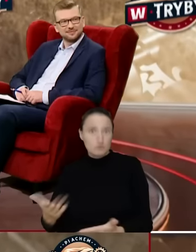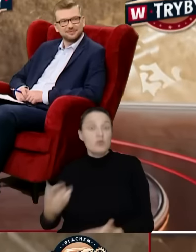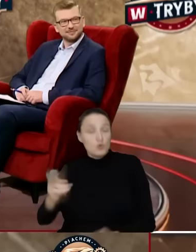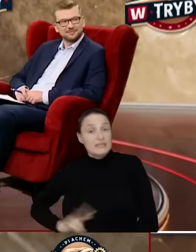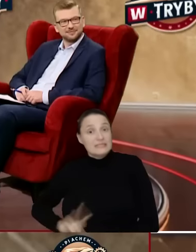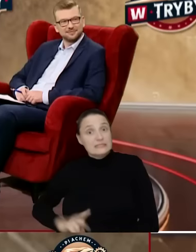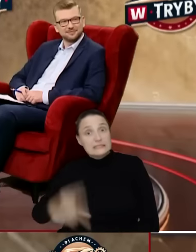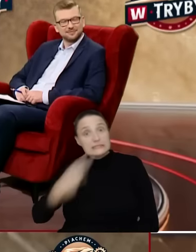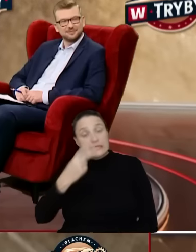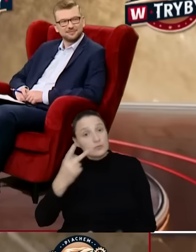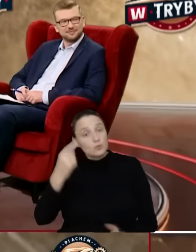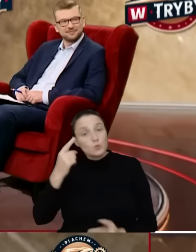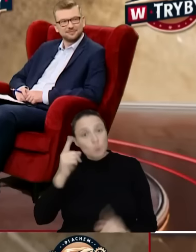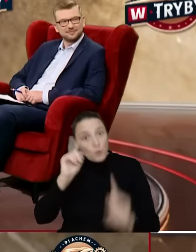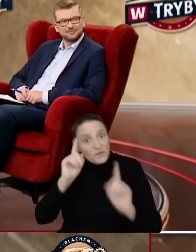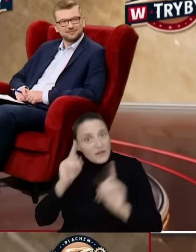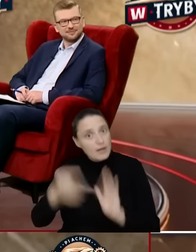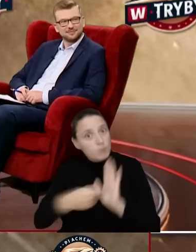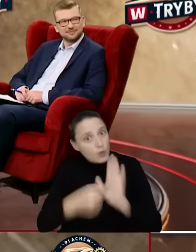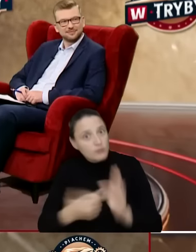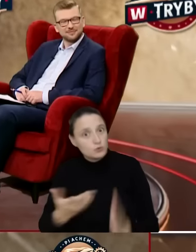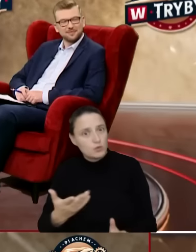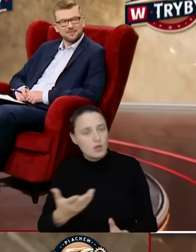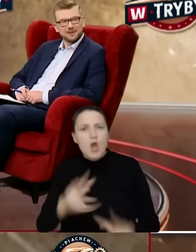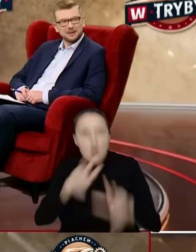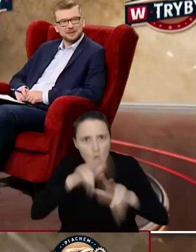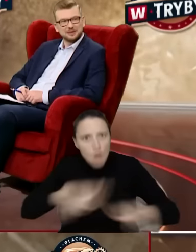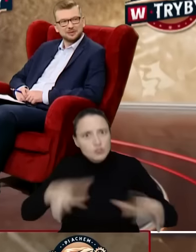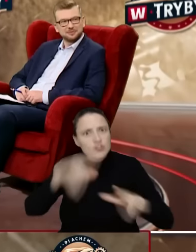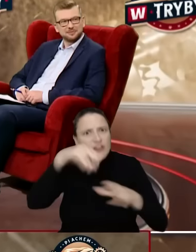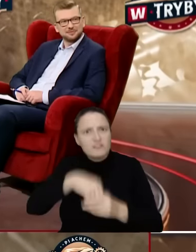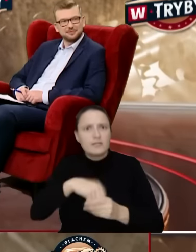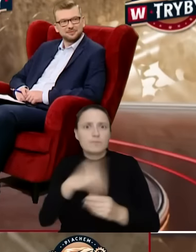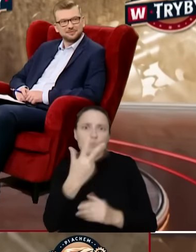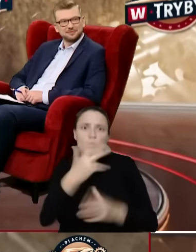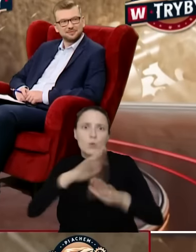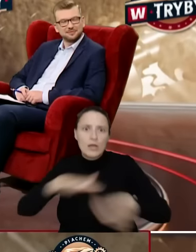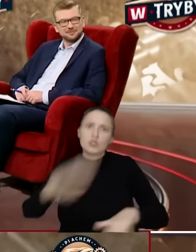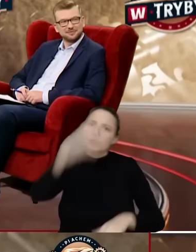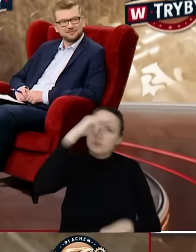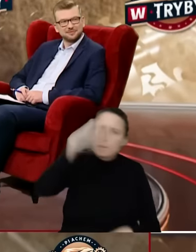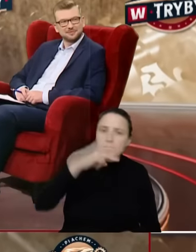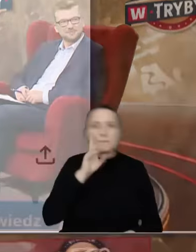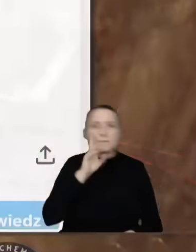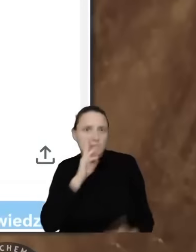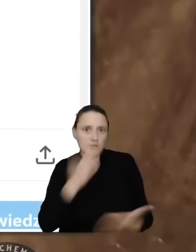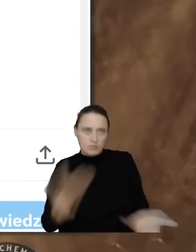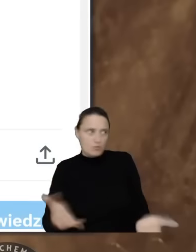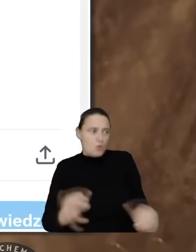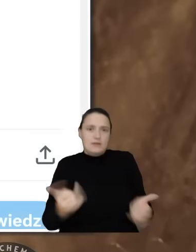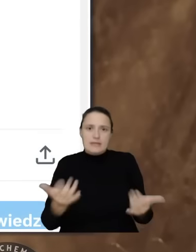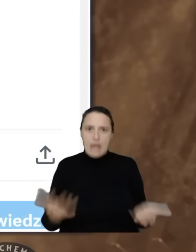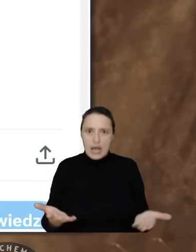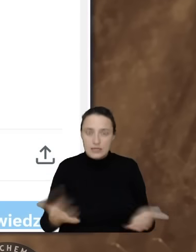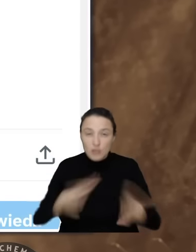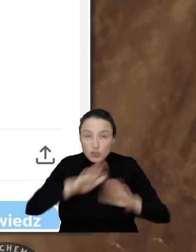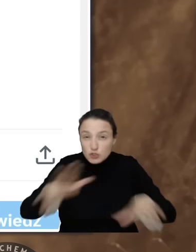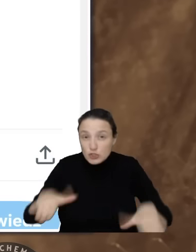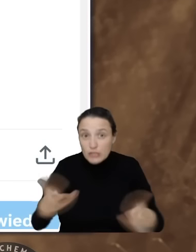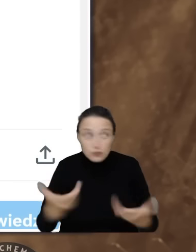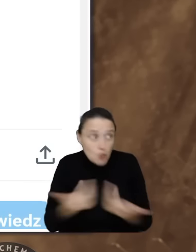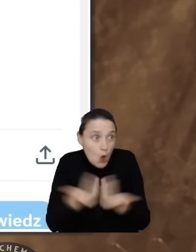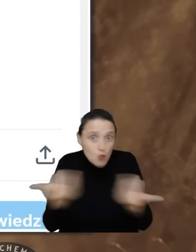Leszczyna. Rodzina ma troje dzieci, czyli jest tato, jest mama, są dzieci. No i jak? I teraz te dzieci mają mieszkać osobno,